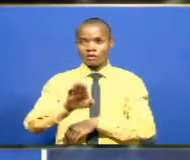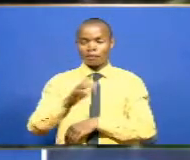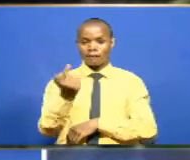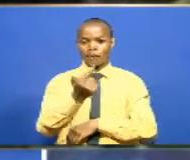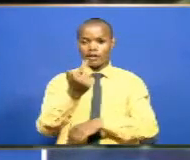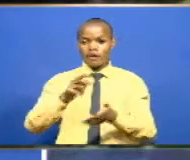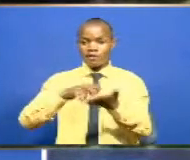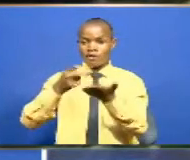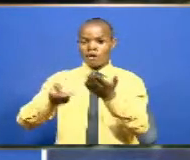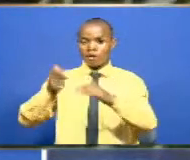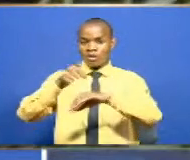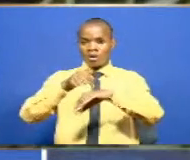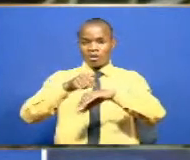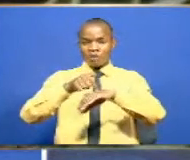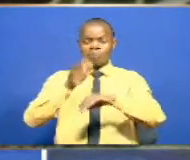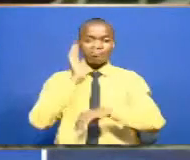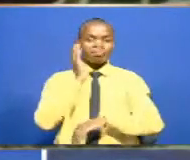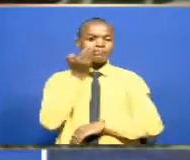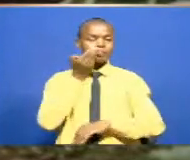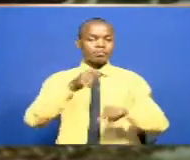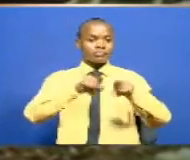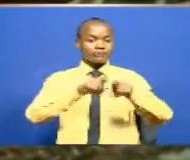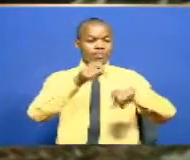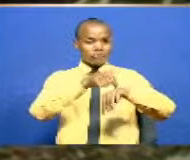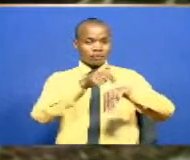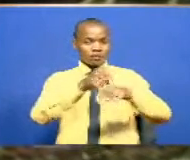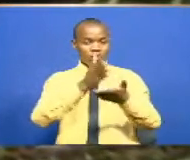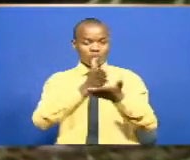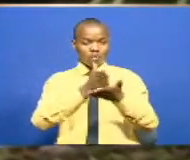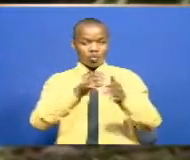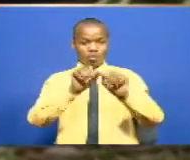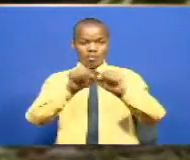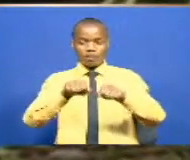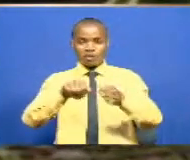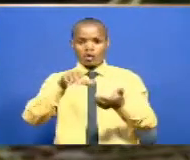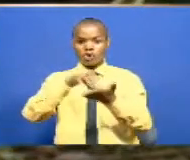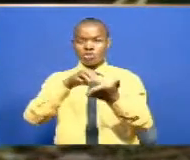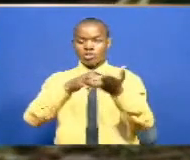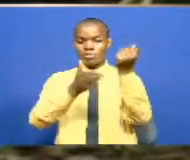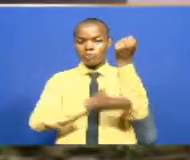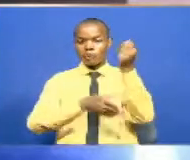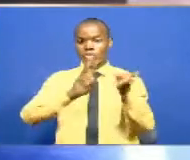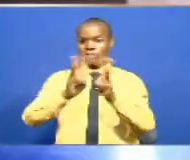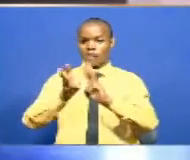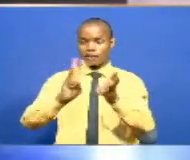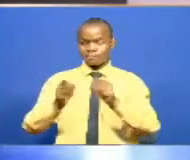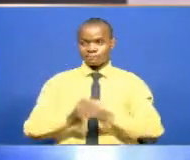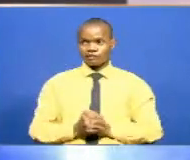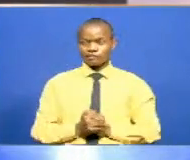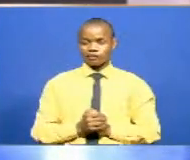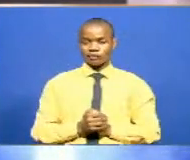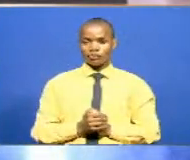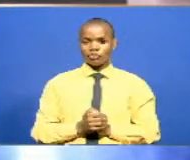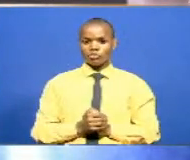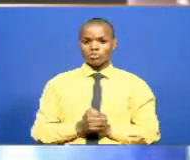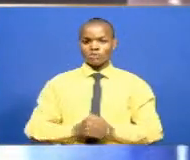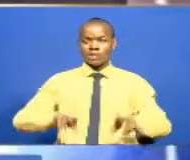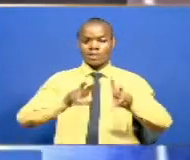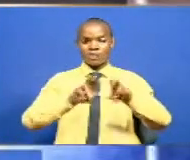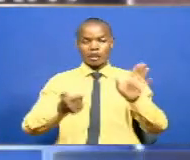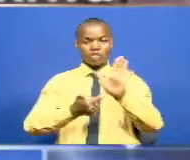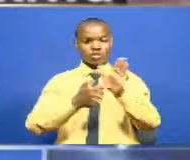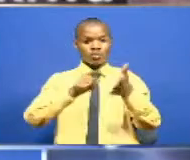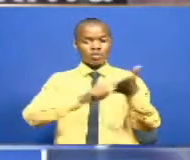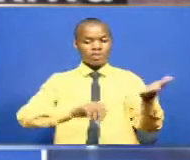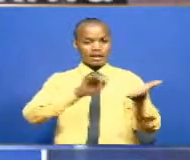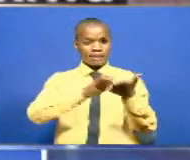Isiolo baada ya rubani wake kuamua kutoa kwa ghafla kutokana na hali mbaya ya hewa. Uchunguzi umebainisha kuwa ndege hiyo ilianguka baada